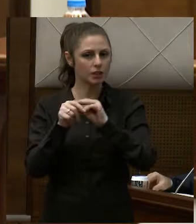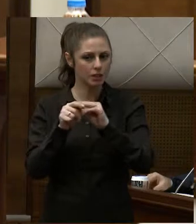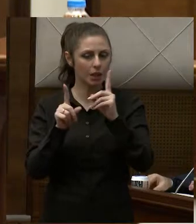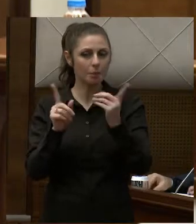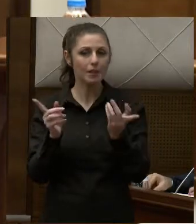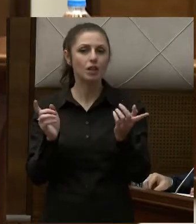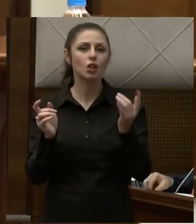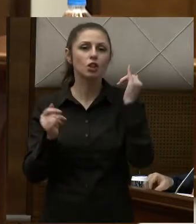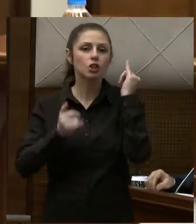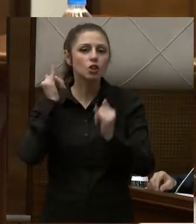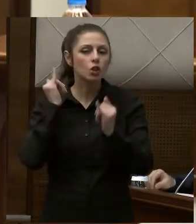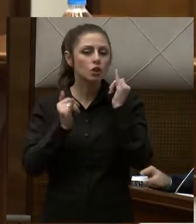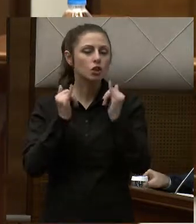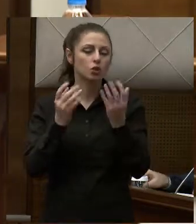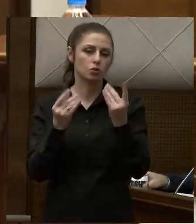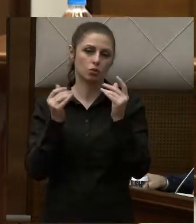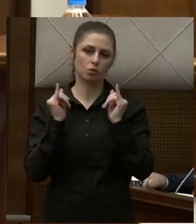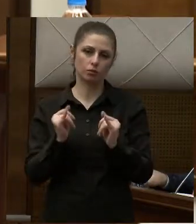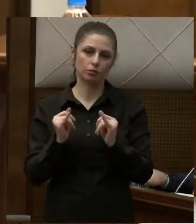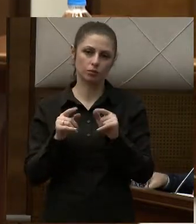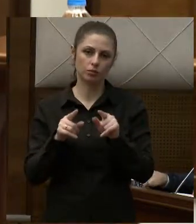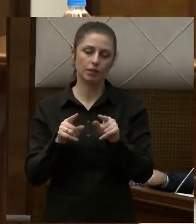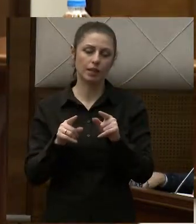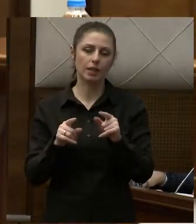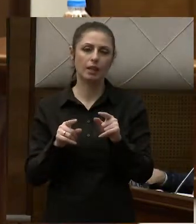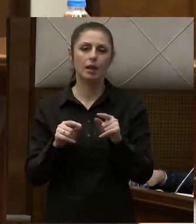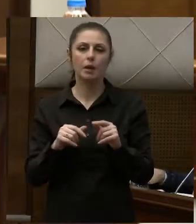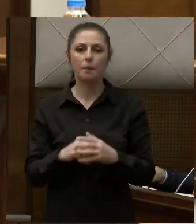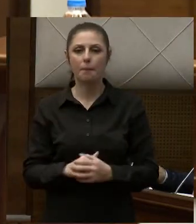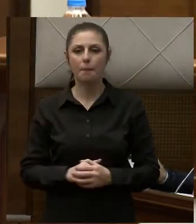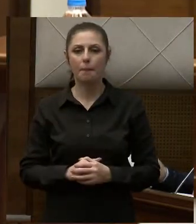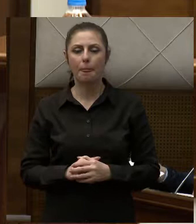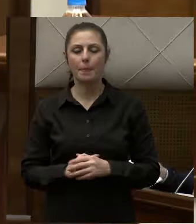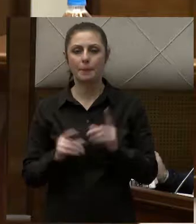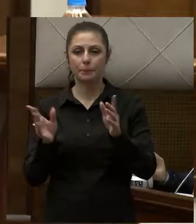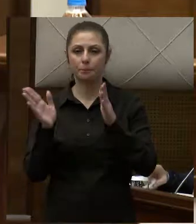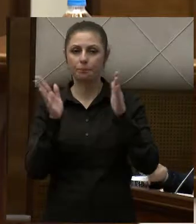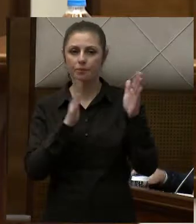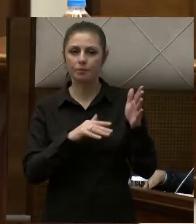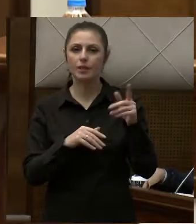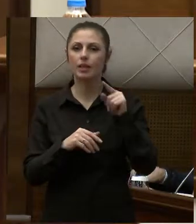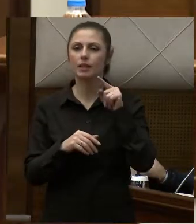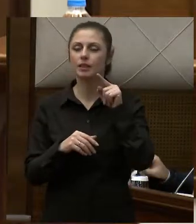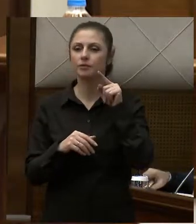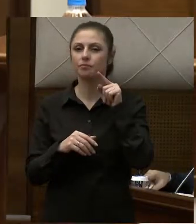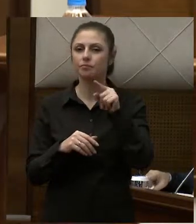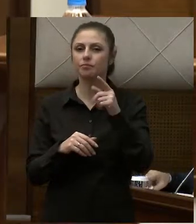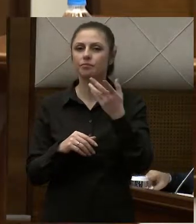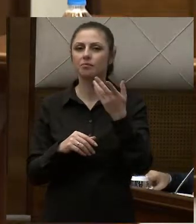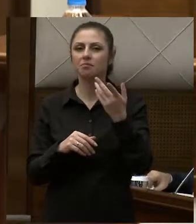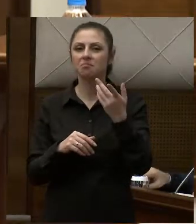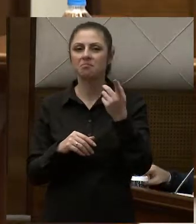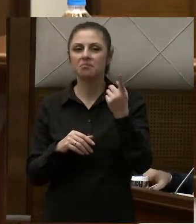birlik, bütünlük çok önemlidir. Bir taraftan devletimiz sarmalanmış içeriden ve dışarıdan hain